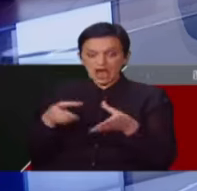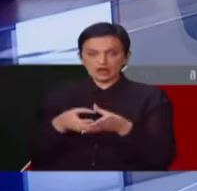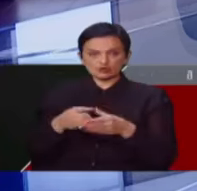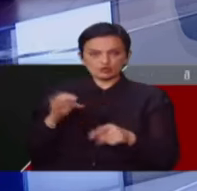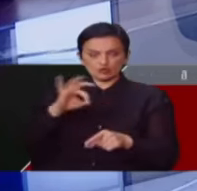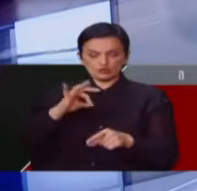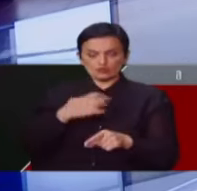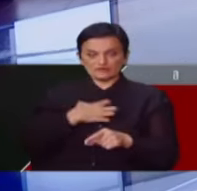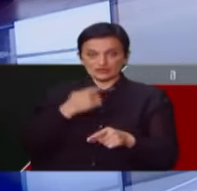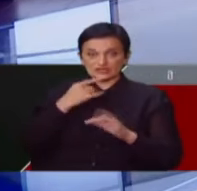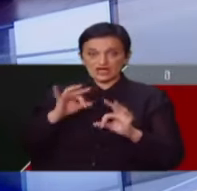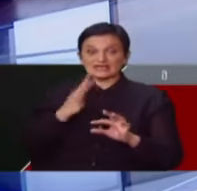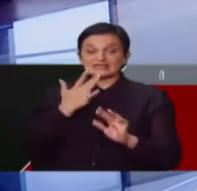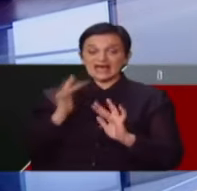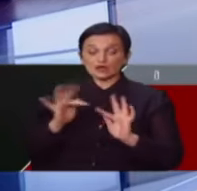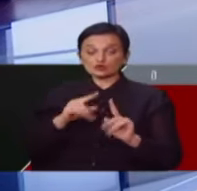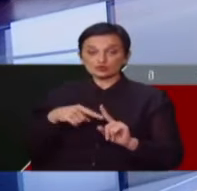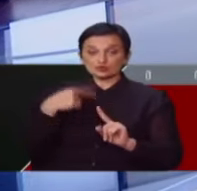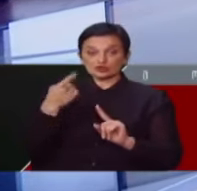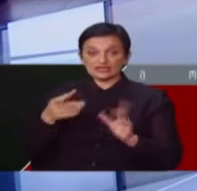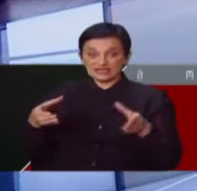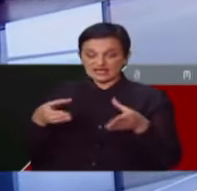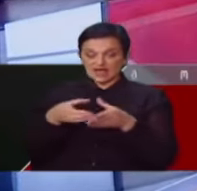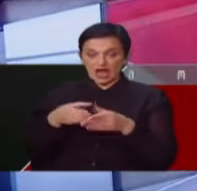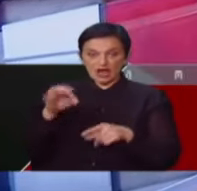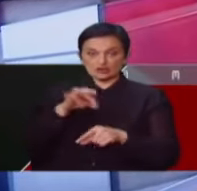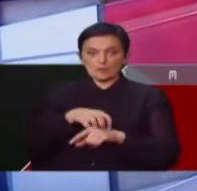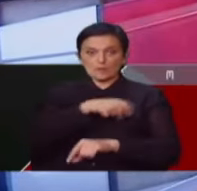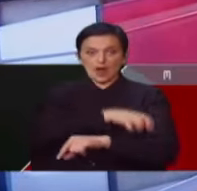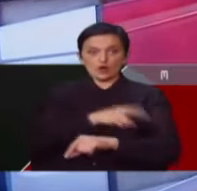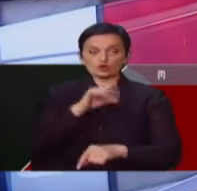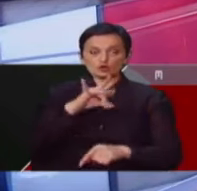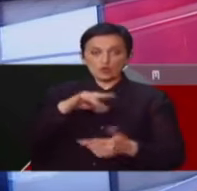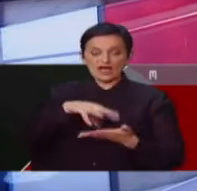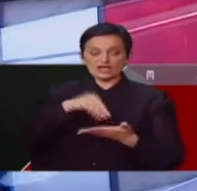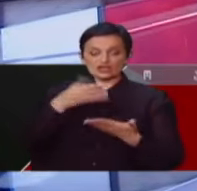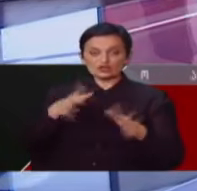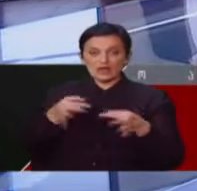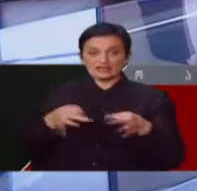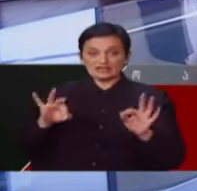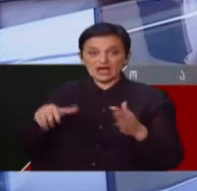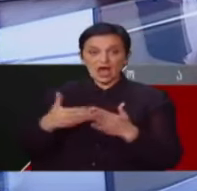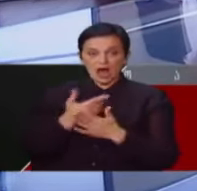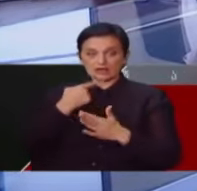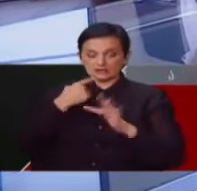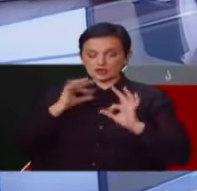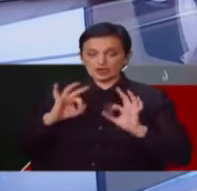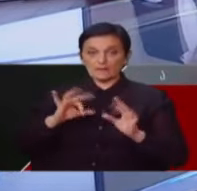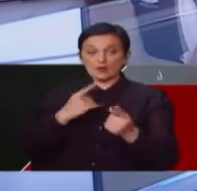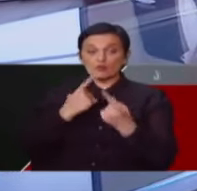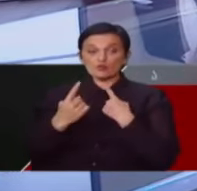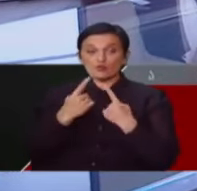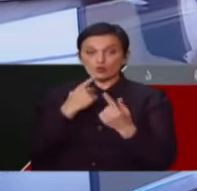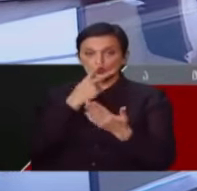მნიშვნელობაზე აკეთებს აქცენტს. ნაციონალური მოძრაობის შემდეგ გაერთიანების შესახებ პარტიებს დროა გირჩი მეტი თავისუფლება და ახალმა განაცხადეს, სადაც